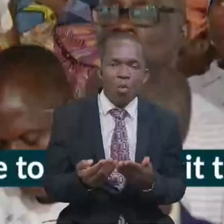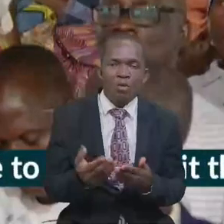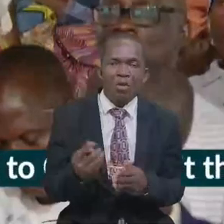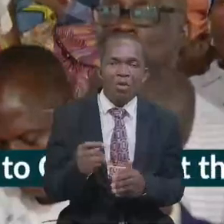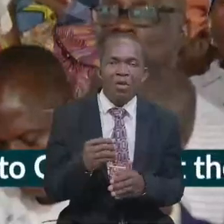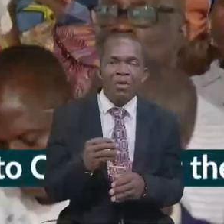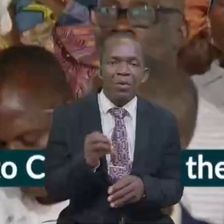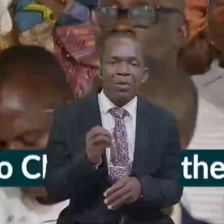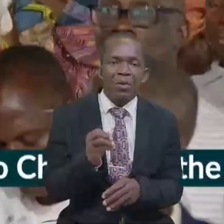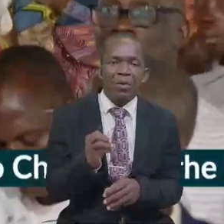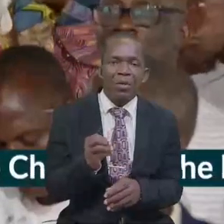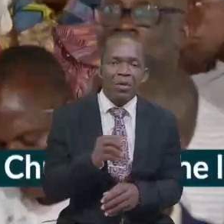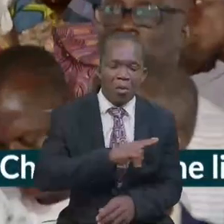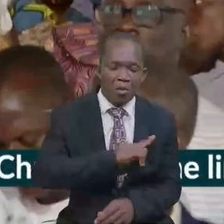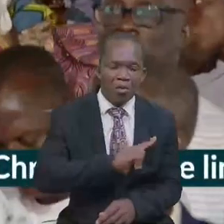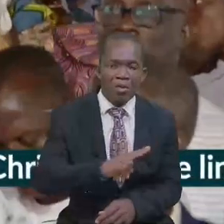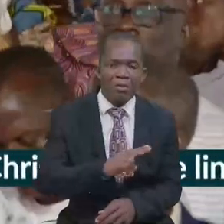faisons-le rapidement, s'il vous plaît.